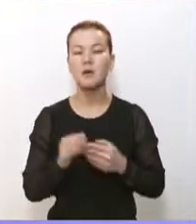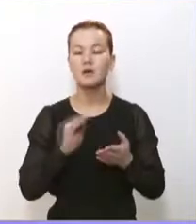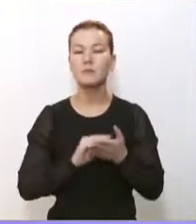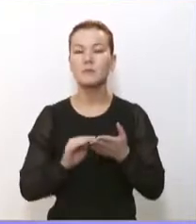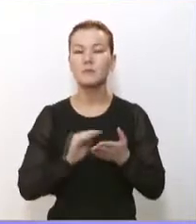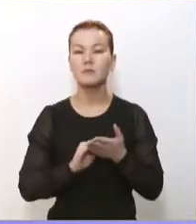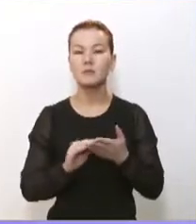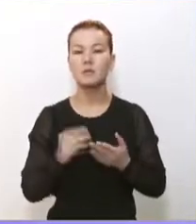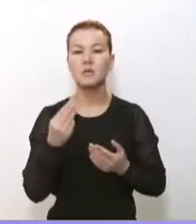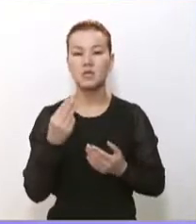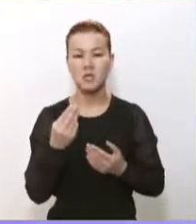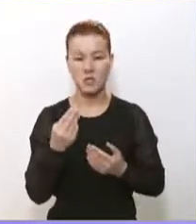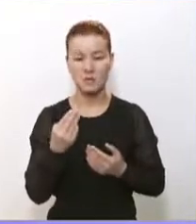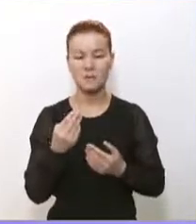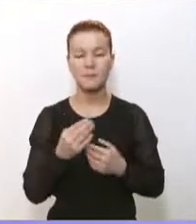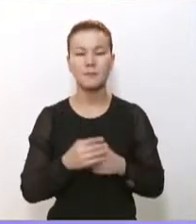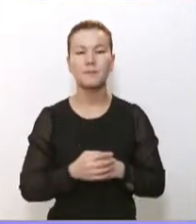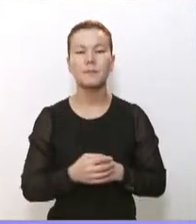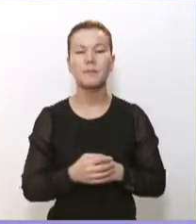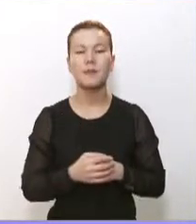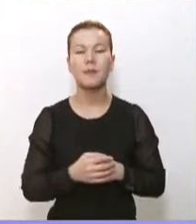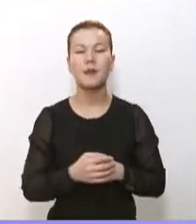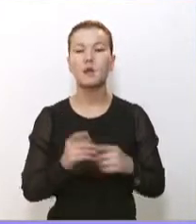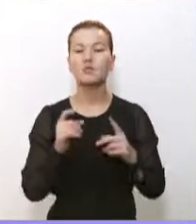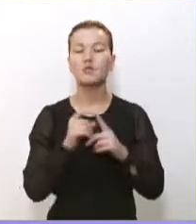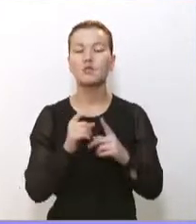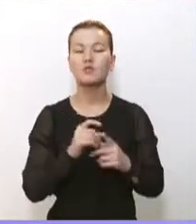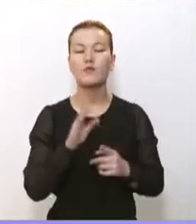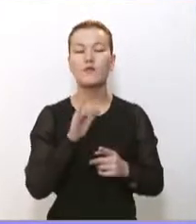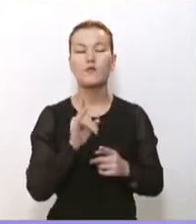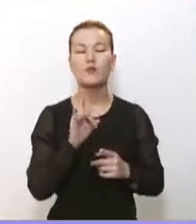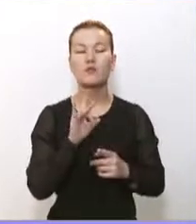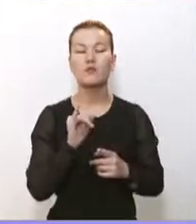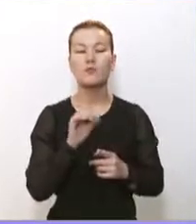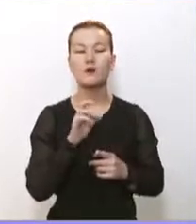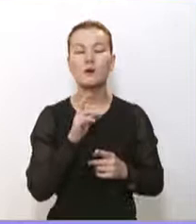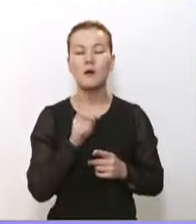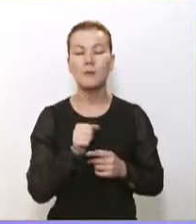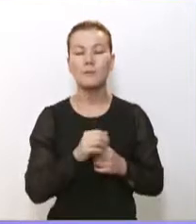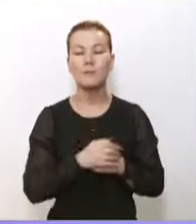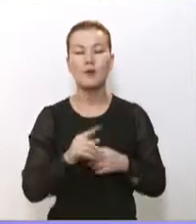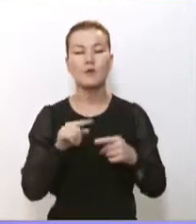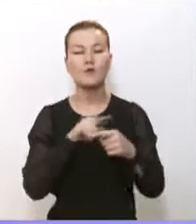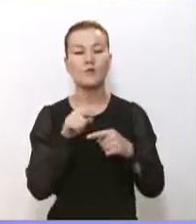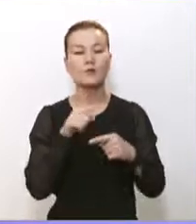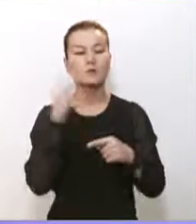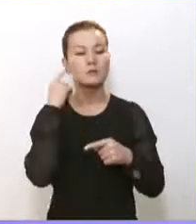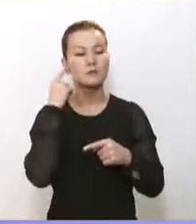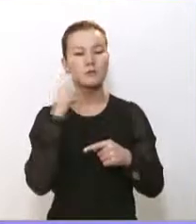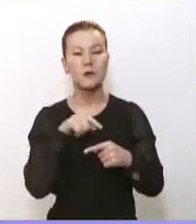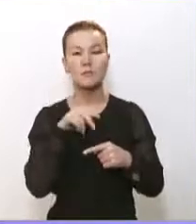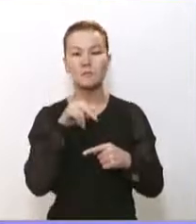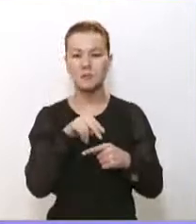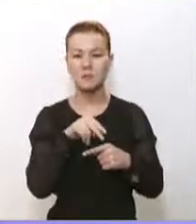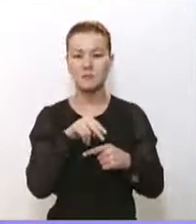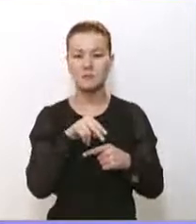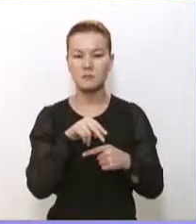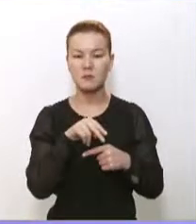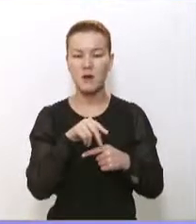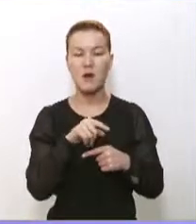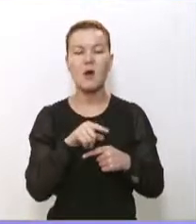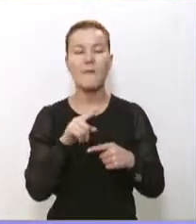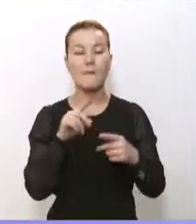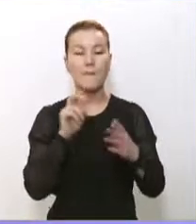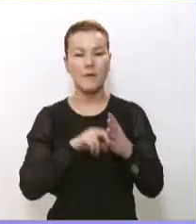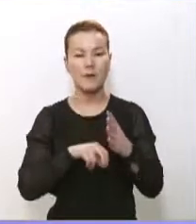Пишем букву «ш». Слово «вырубка». В корне слышится звук «п».